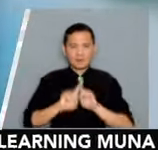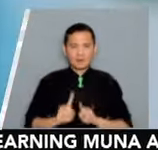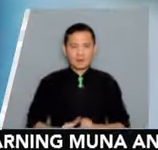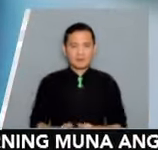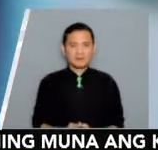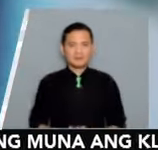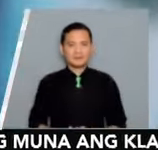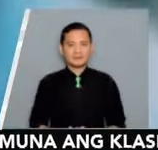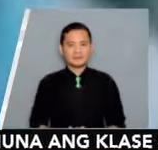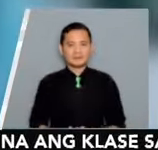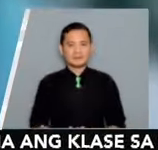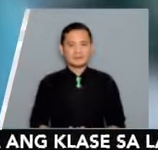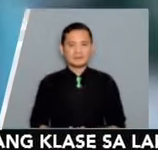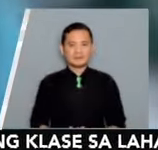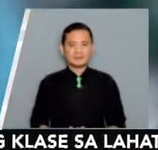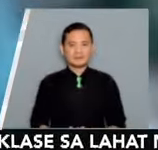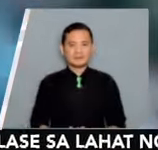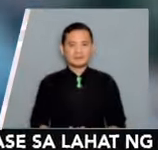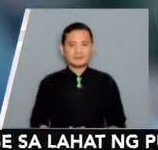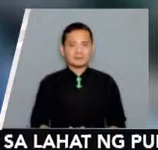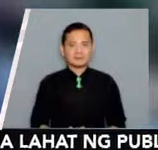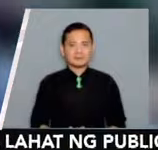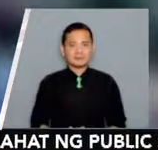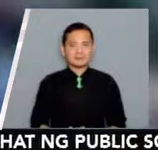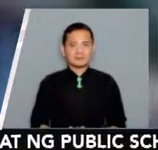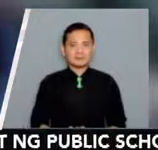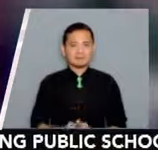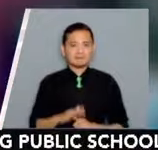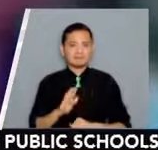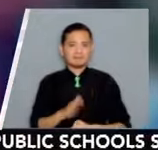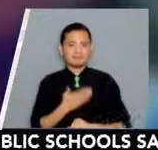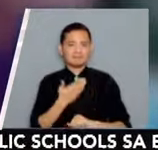It's been raining in Manila, hindi ka ba